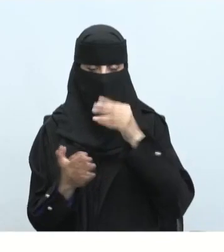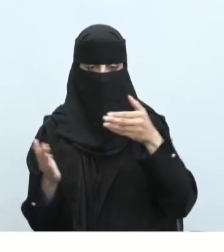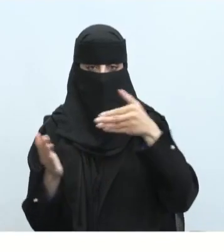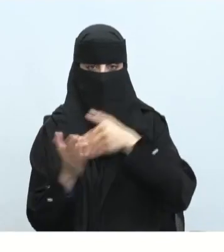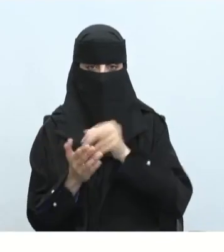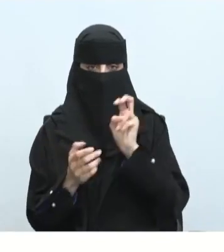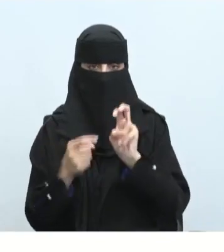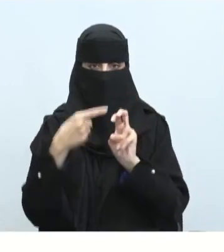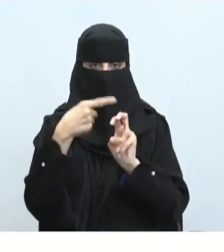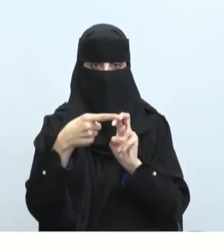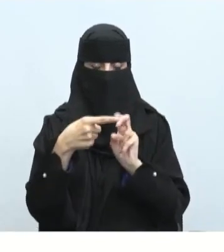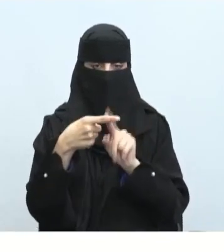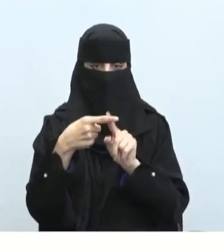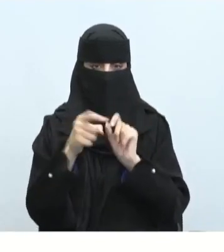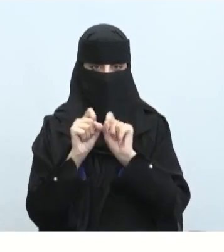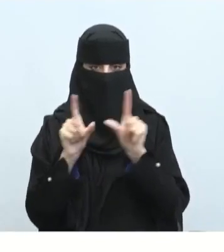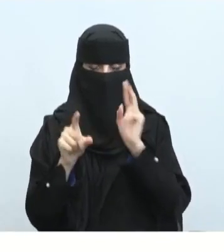علامه نصبه